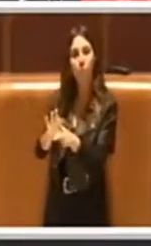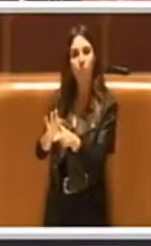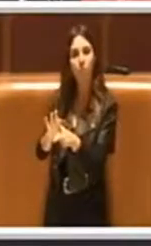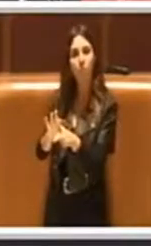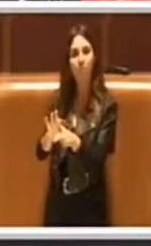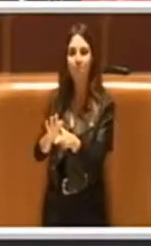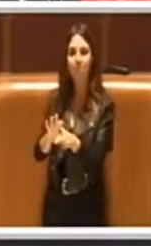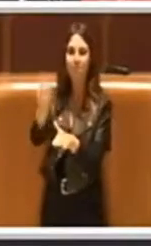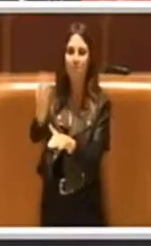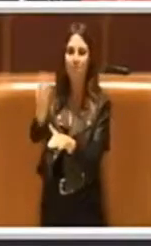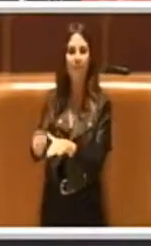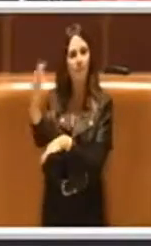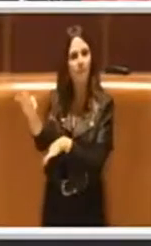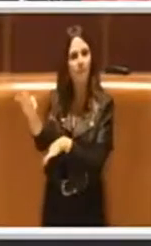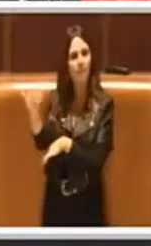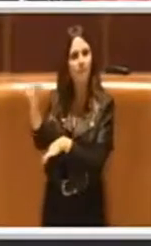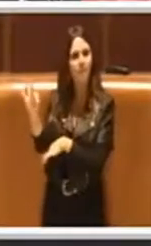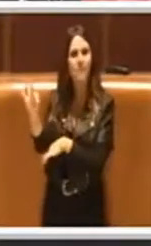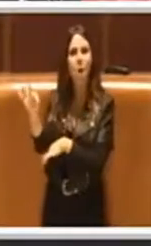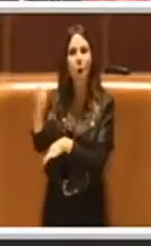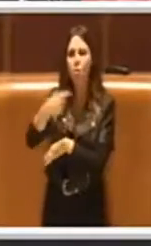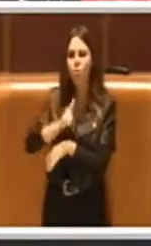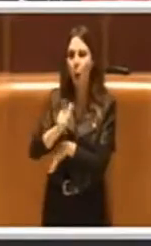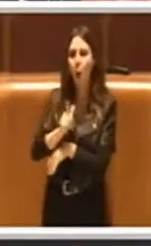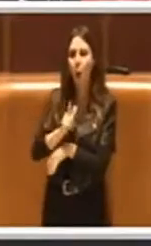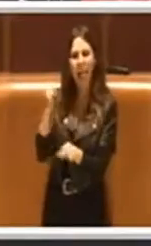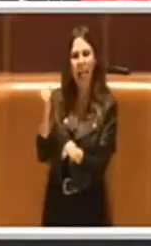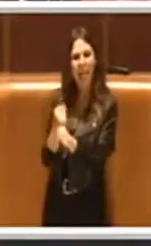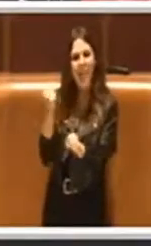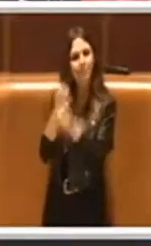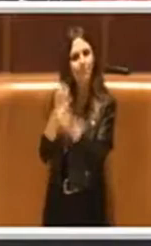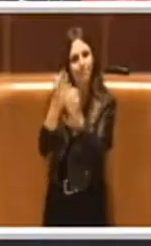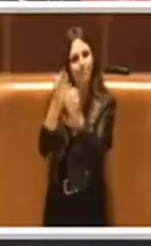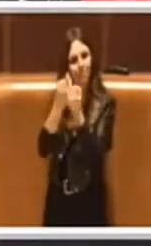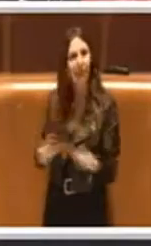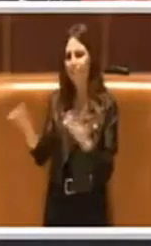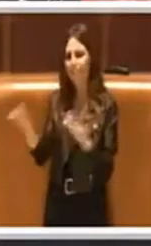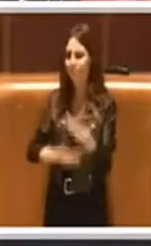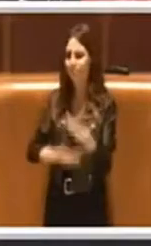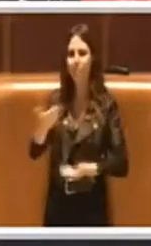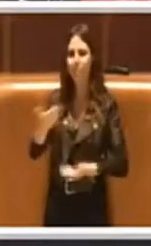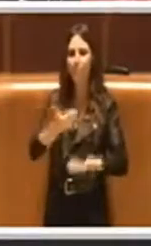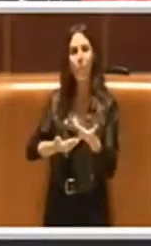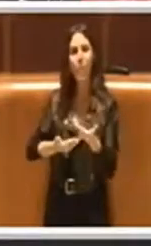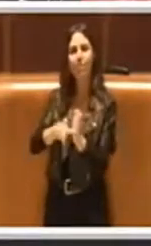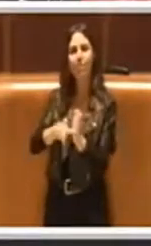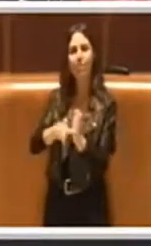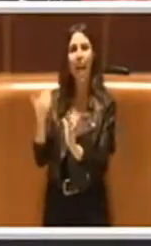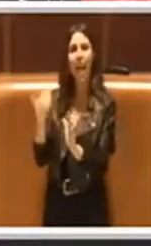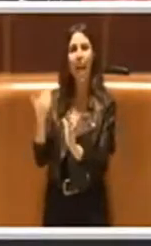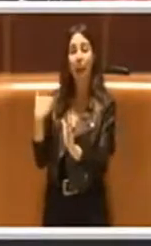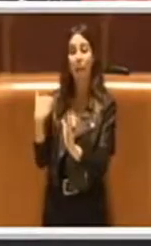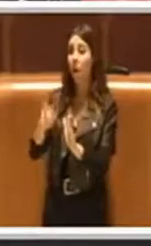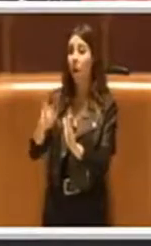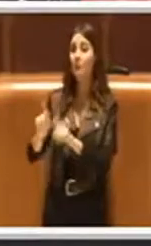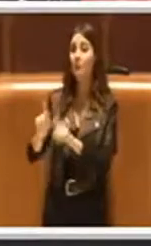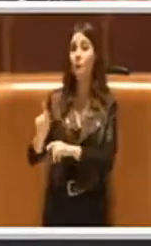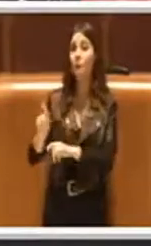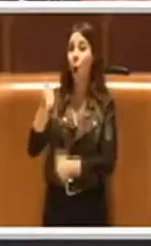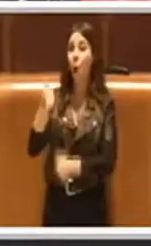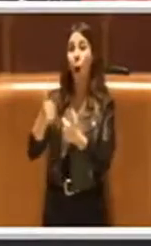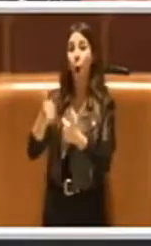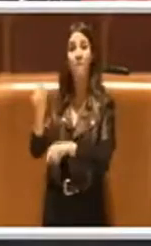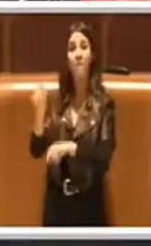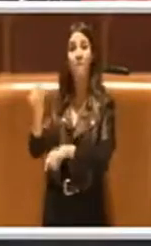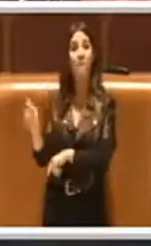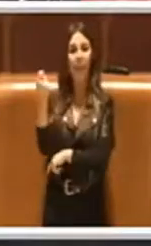splendida col quale se abbiamo lavorato molto bene questo in questo periodo che ha vinto un concorso che